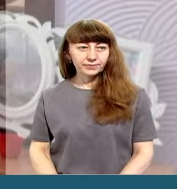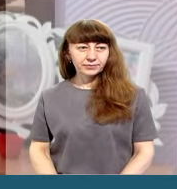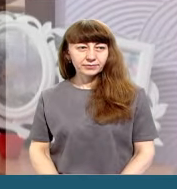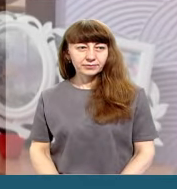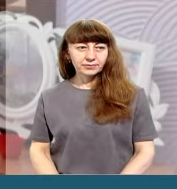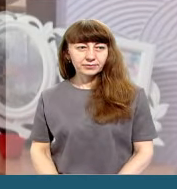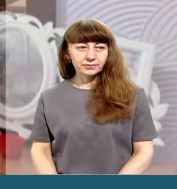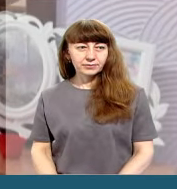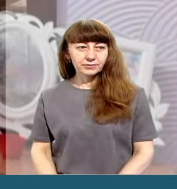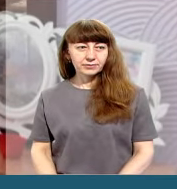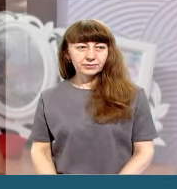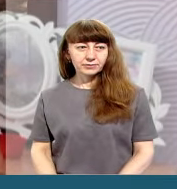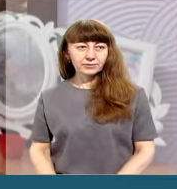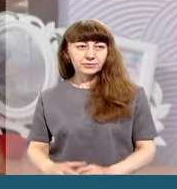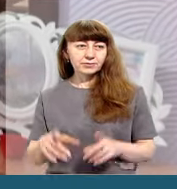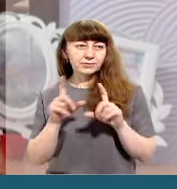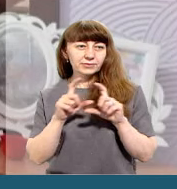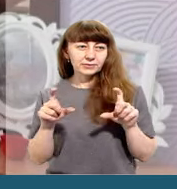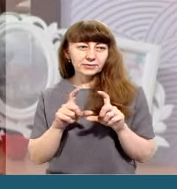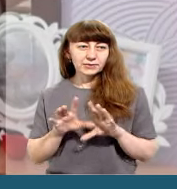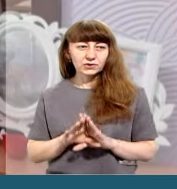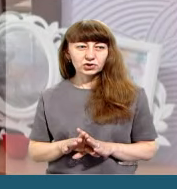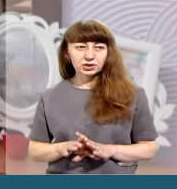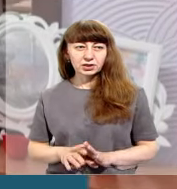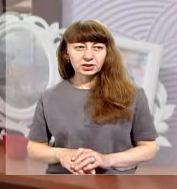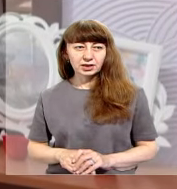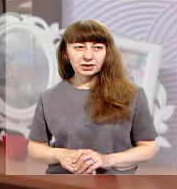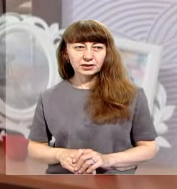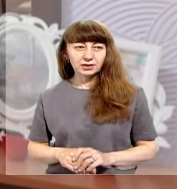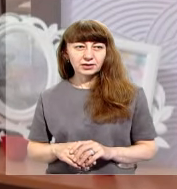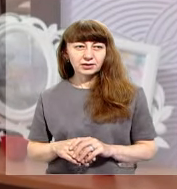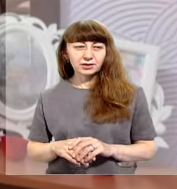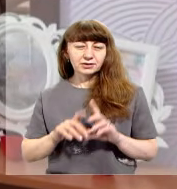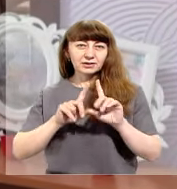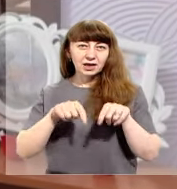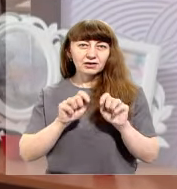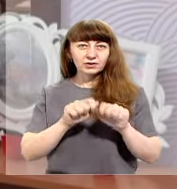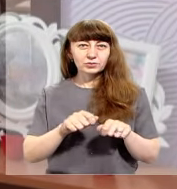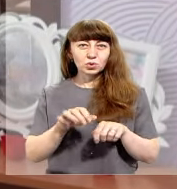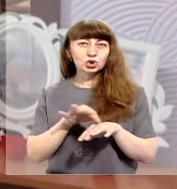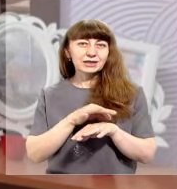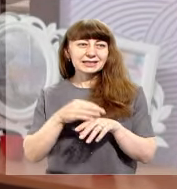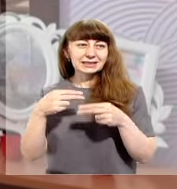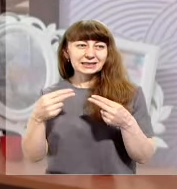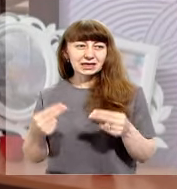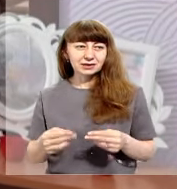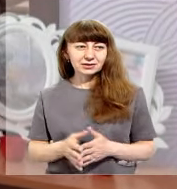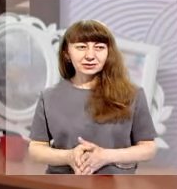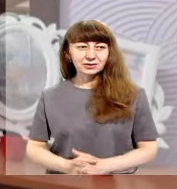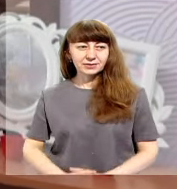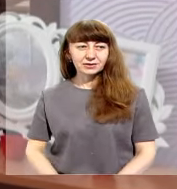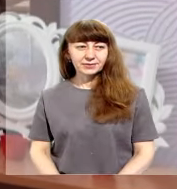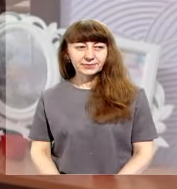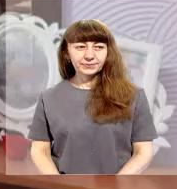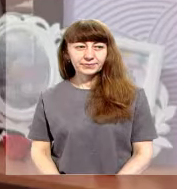учреждения, учреждение нам как подарило поездку в ЗАГС. Сделала для нас кино, фильм,